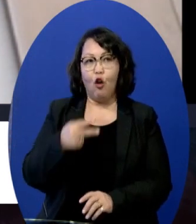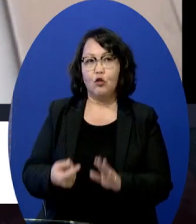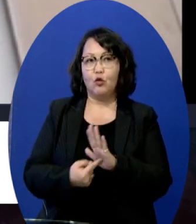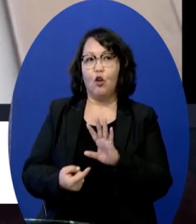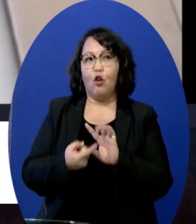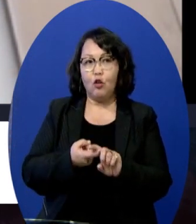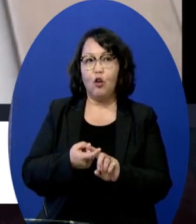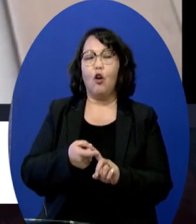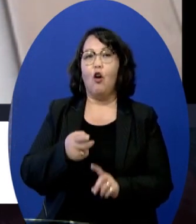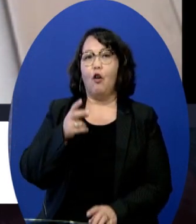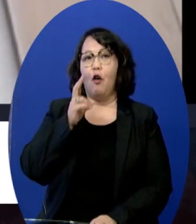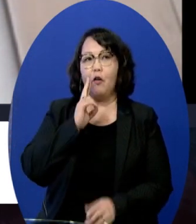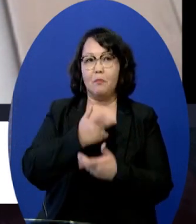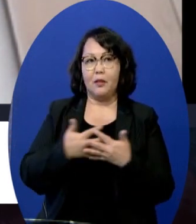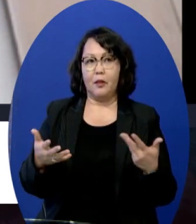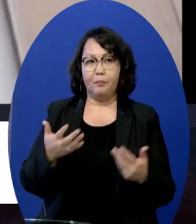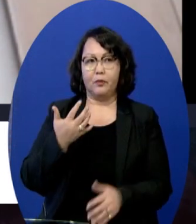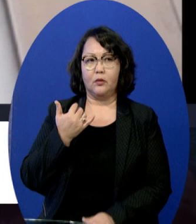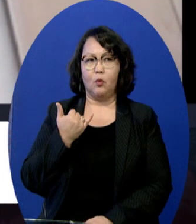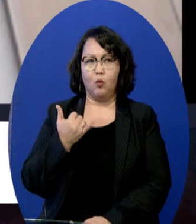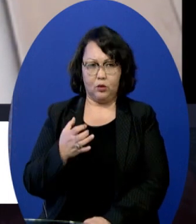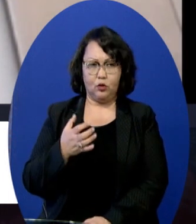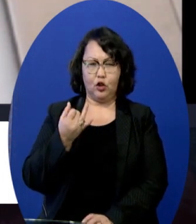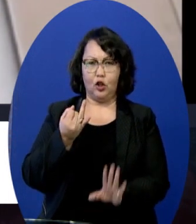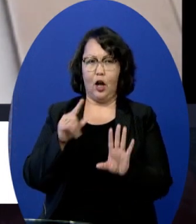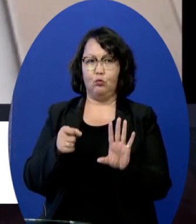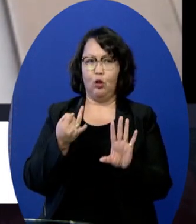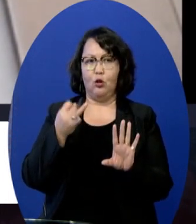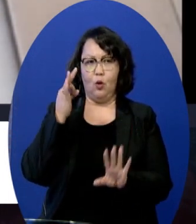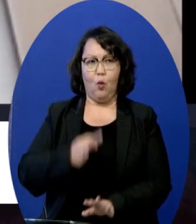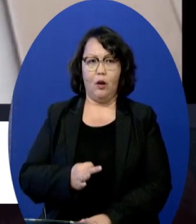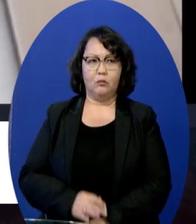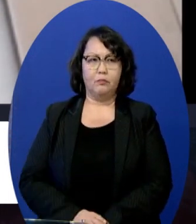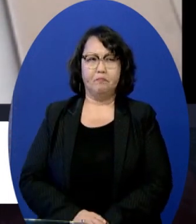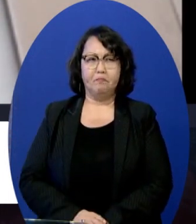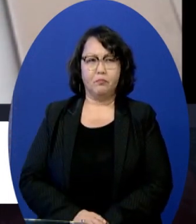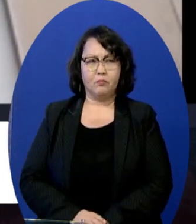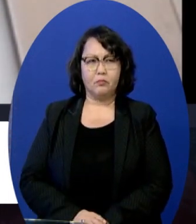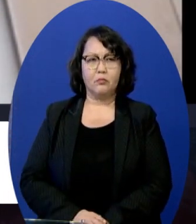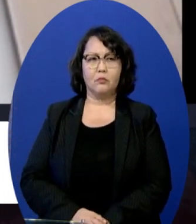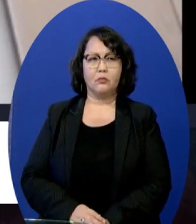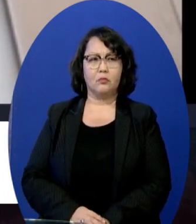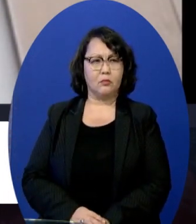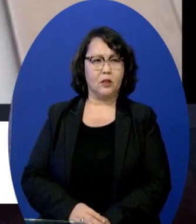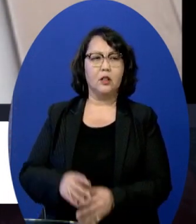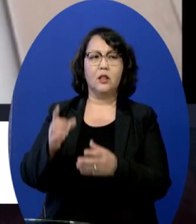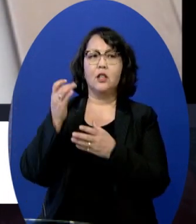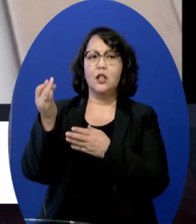барамда усны бүлэг байгаа. Нийт дөнгөөр 7.7% өссөн байгаа. За тэгээд импортын